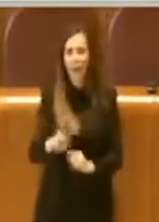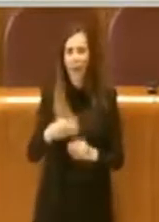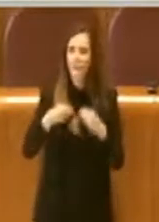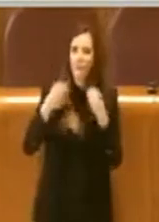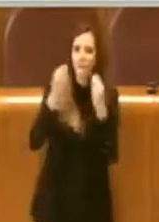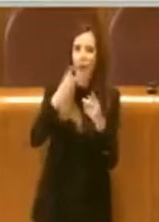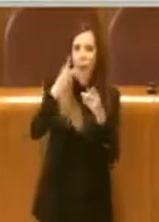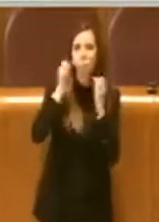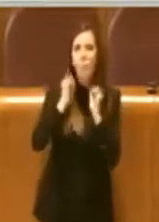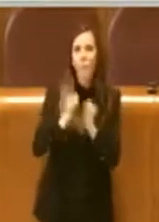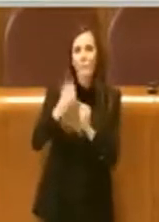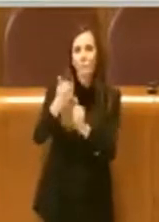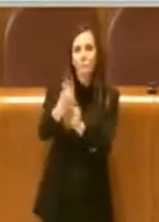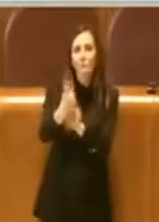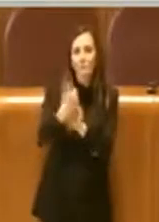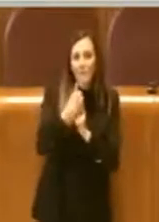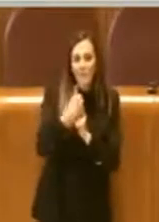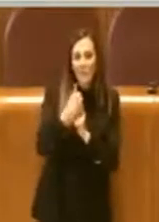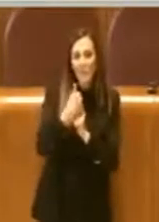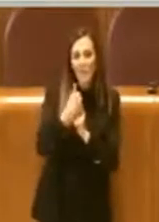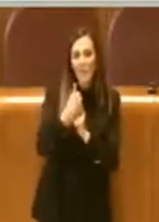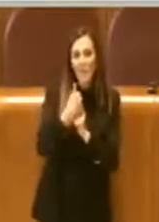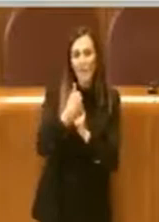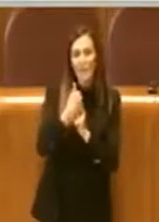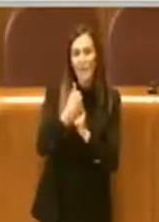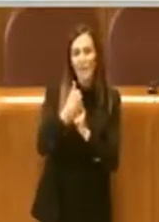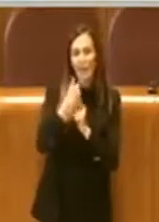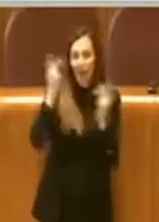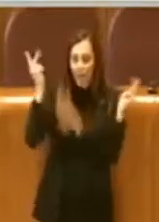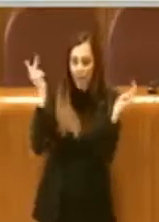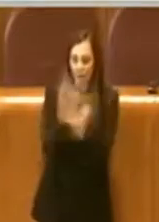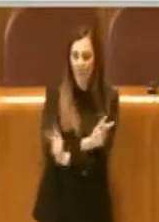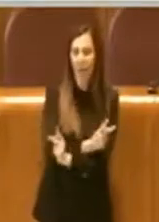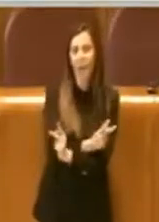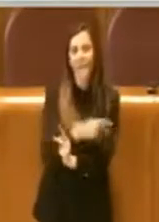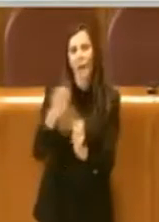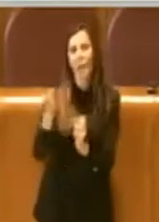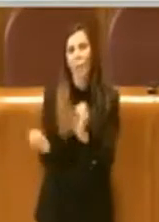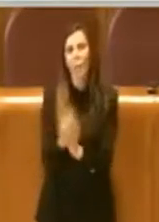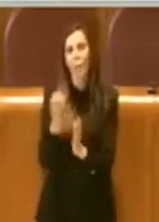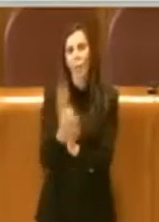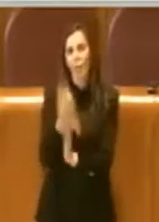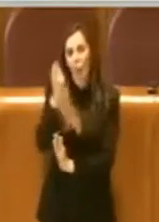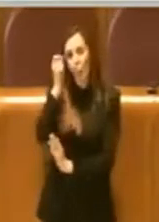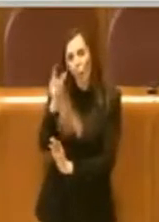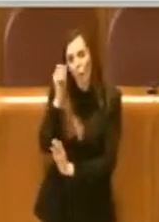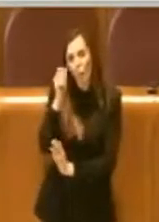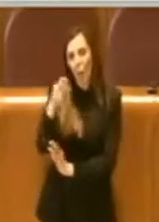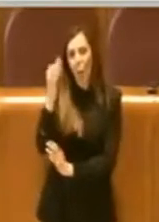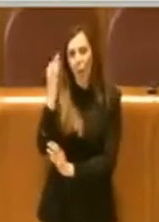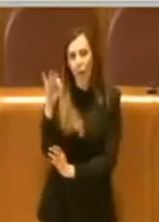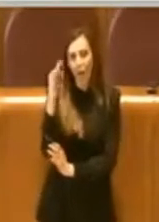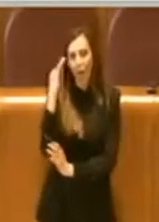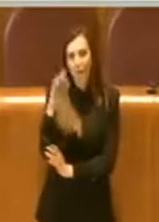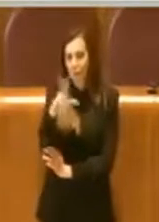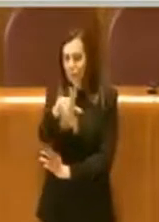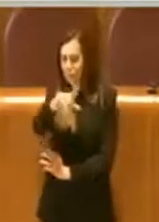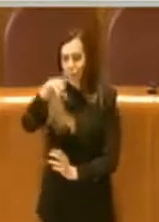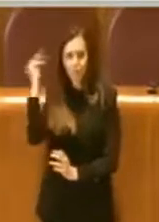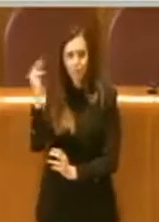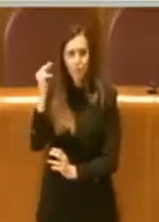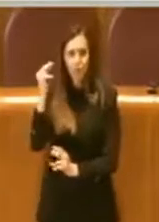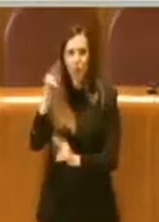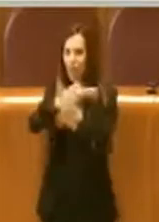di seguire quella che è la realtà produttiva, culturale, di qualità riconosciuta a